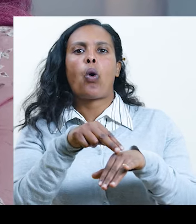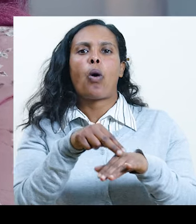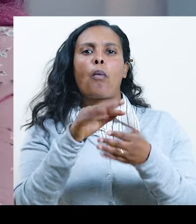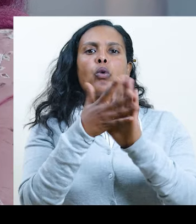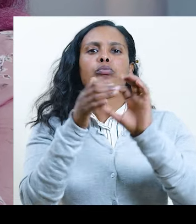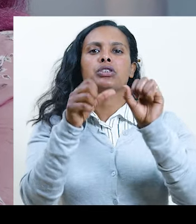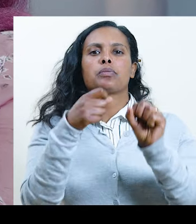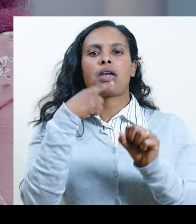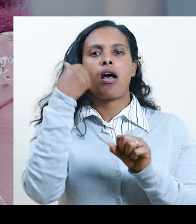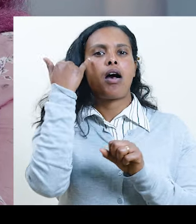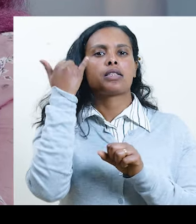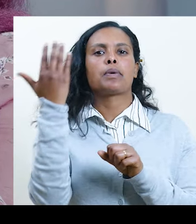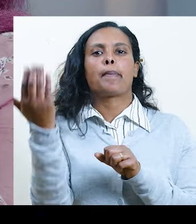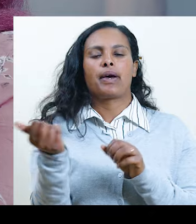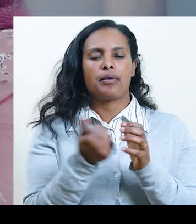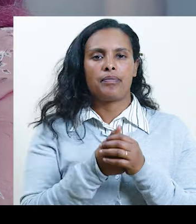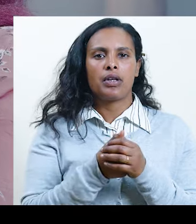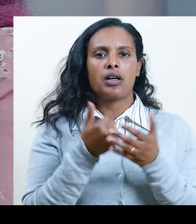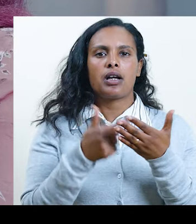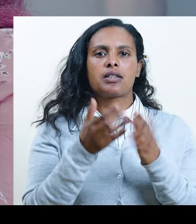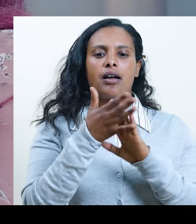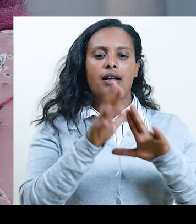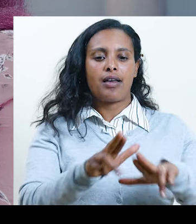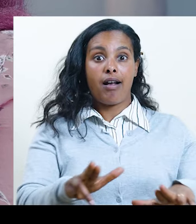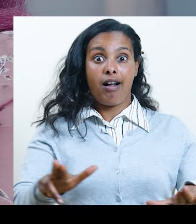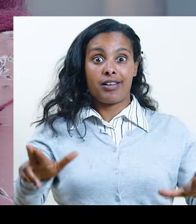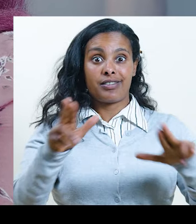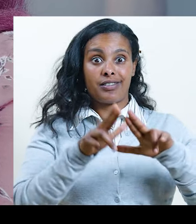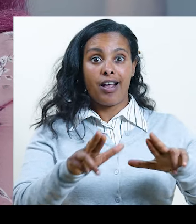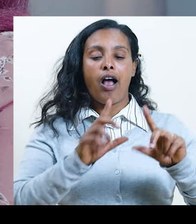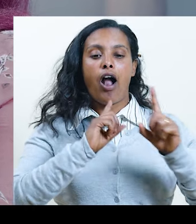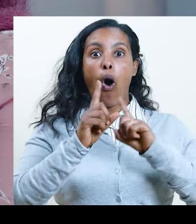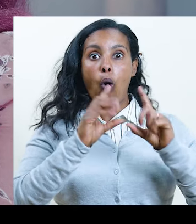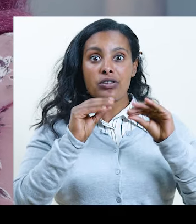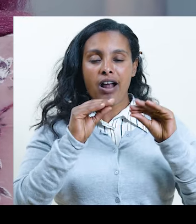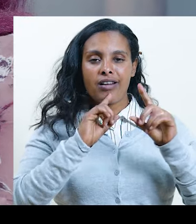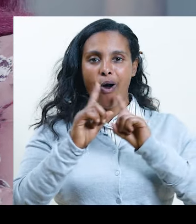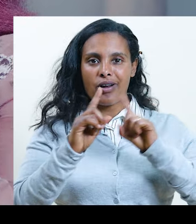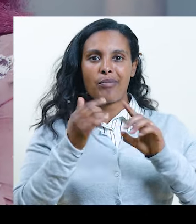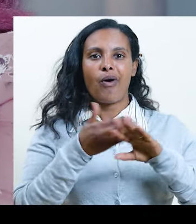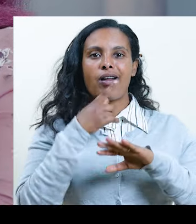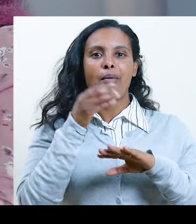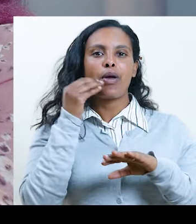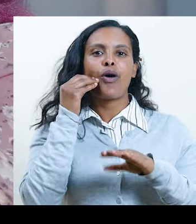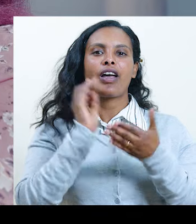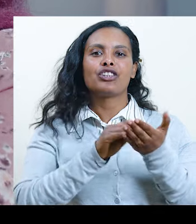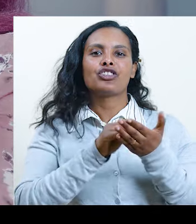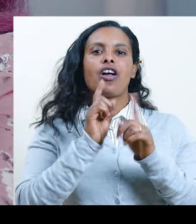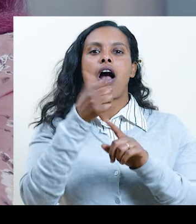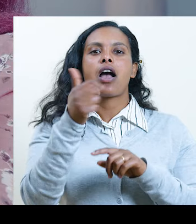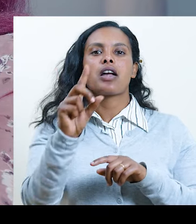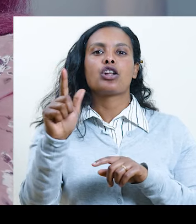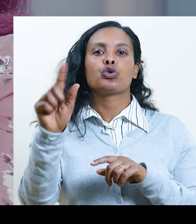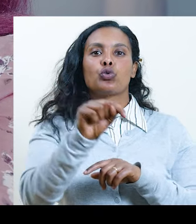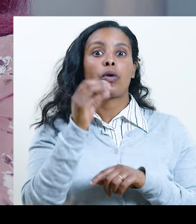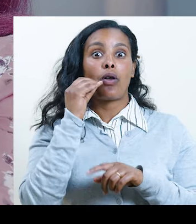እንደ ተቋም መሆን ብንችል ብዬ አስብ ነበረ። ከዛ ከተረጋጋች ካወራን በኋላ ቤቷ ሄጂ በተደጋጋሚ